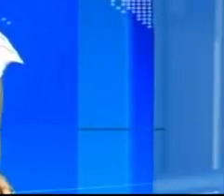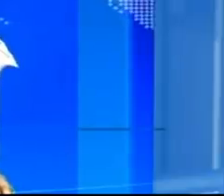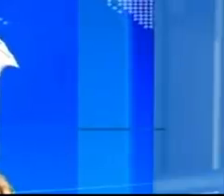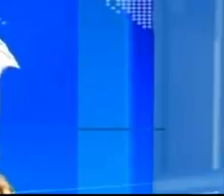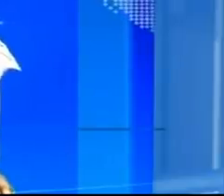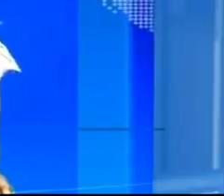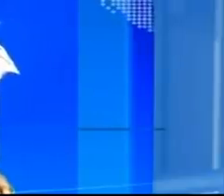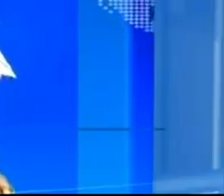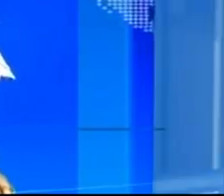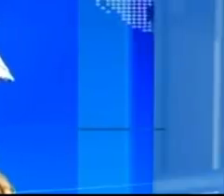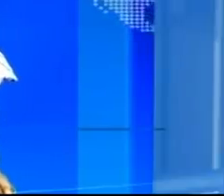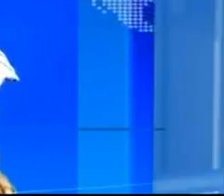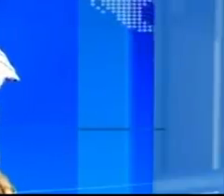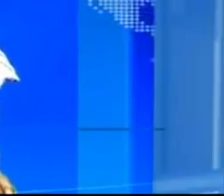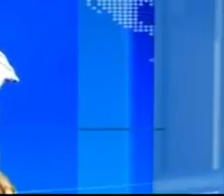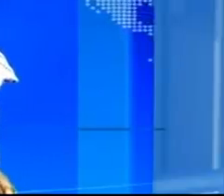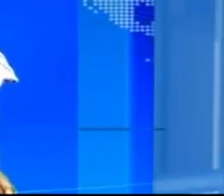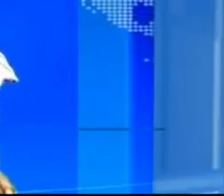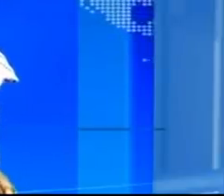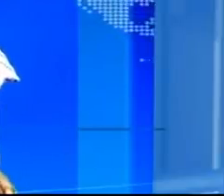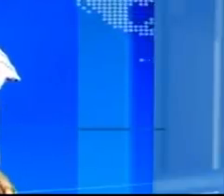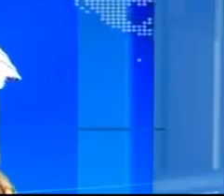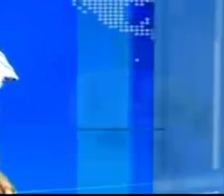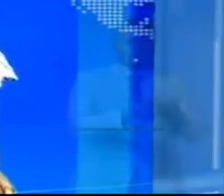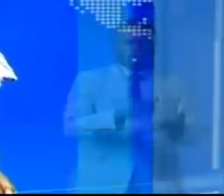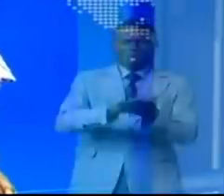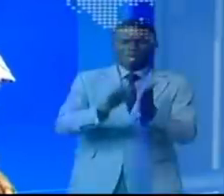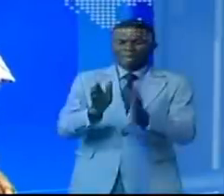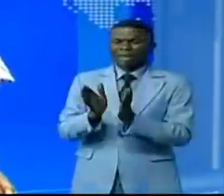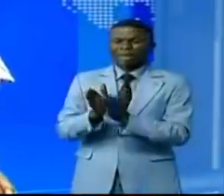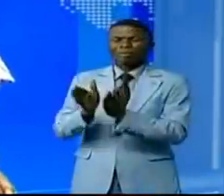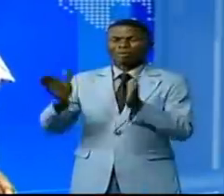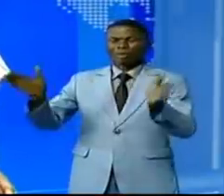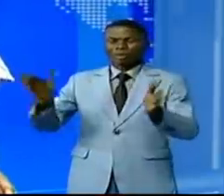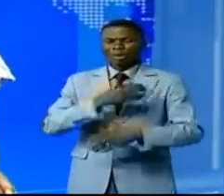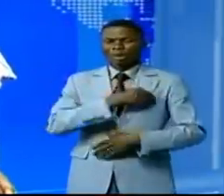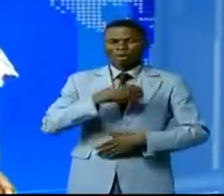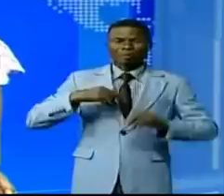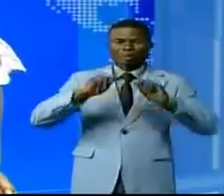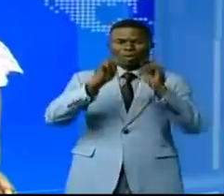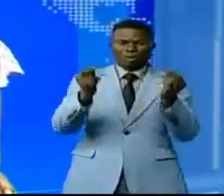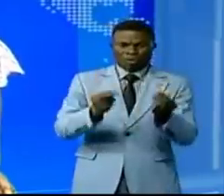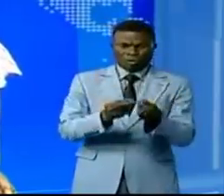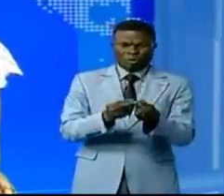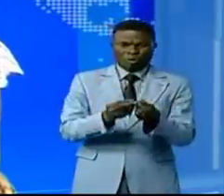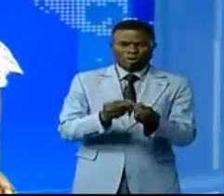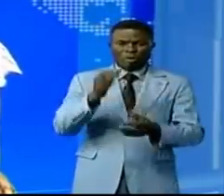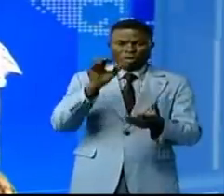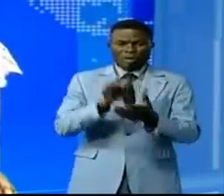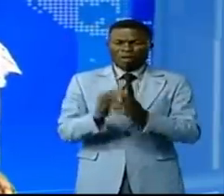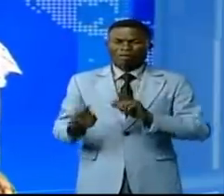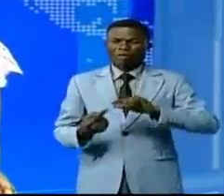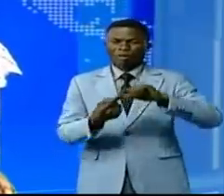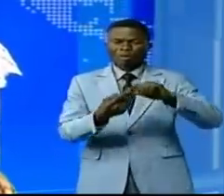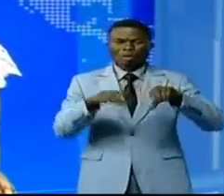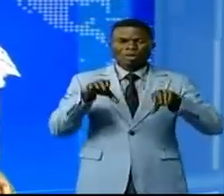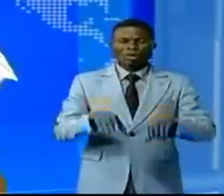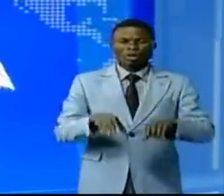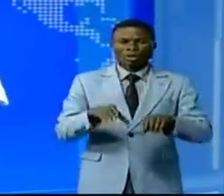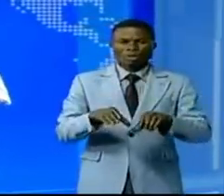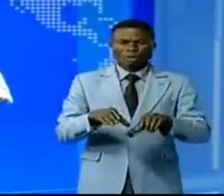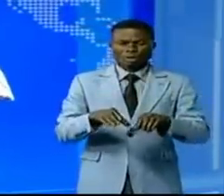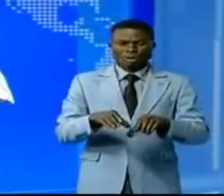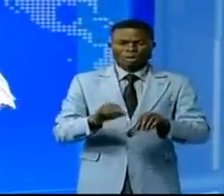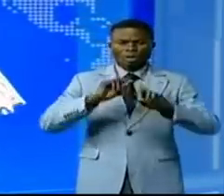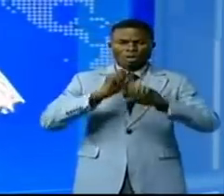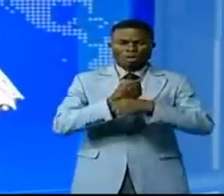Elles ont quitté l'informel pour le formel. Les femmes regroupées dans le mouvement dit « Femmes d'exception du Congo » se sont constituées